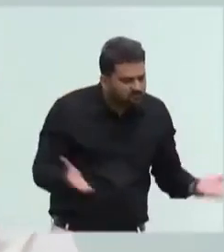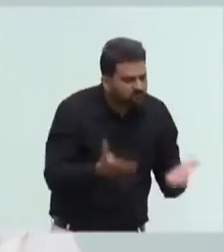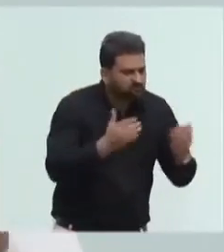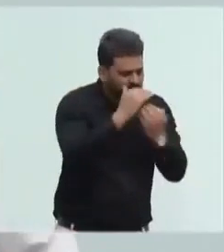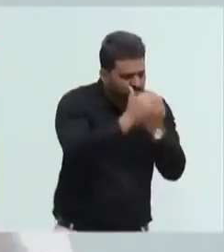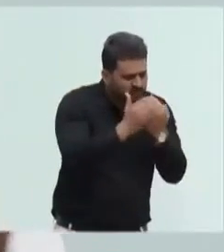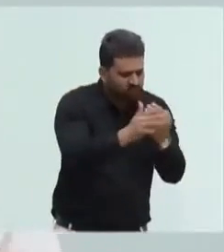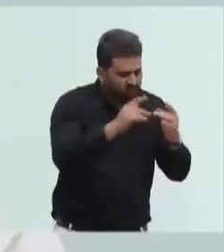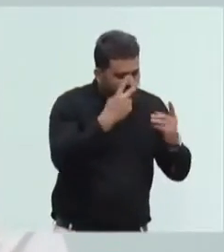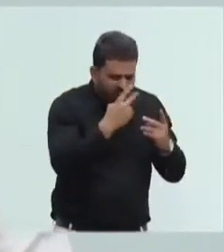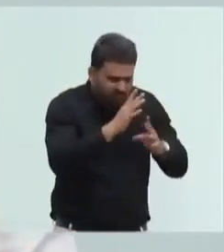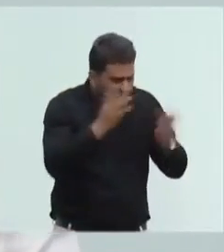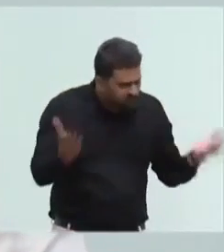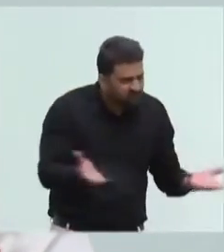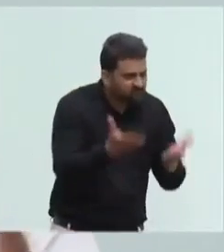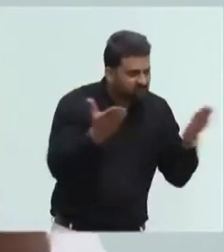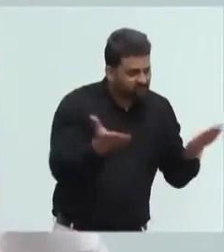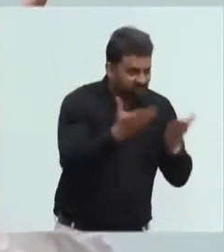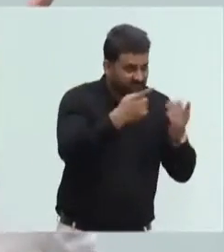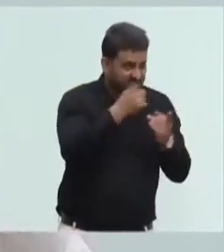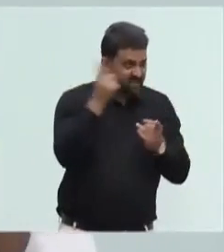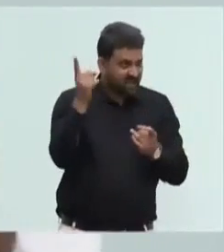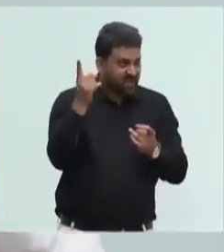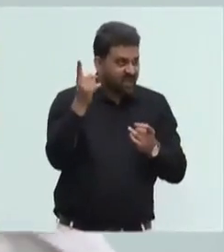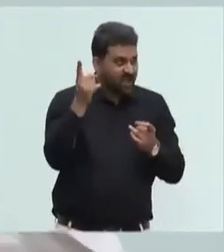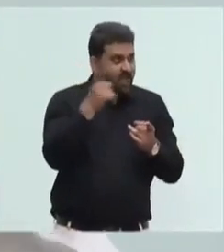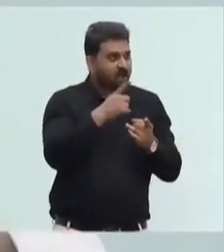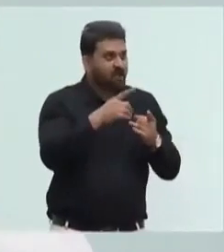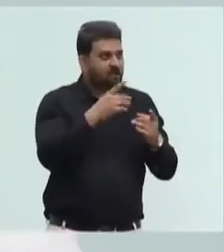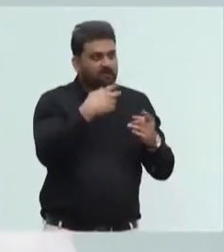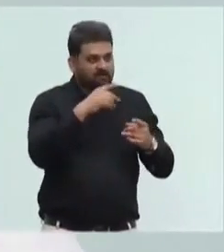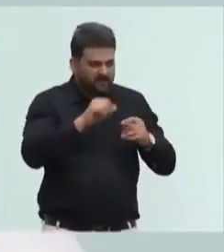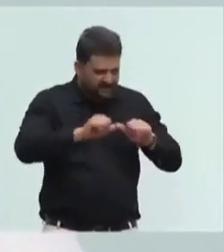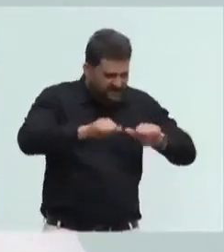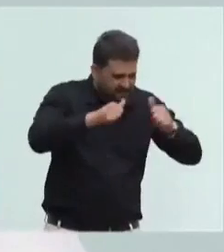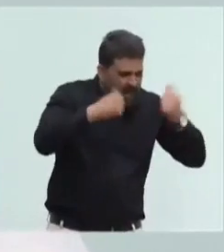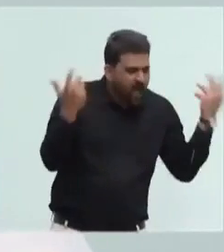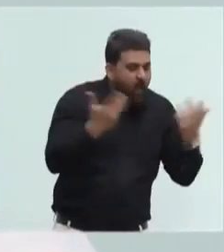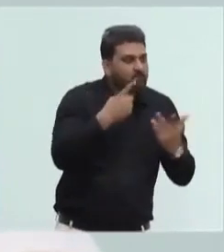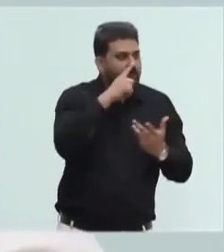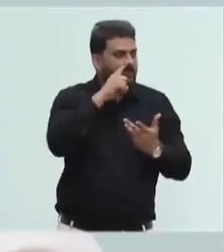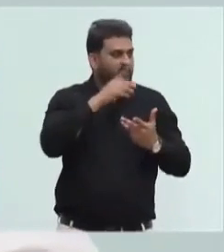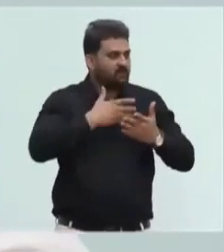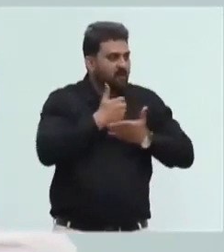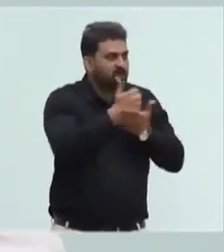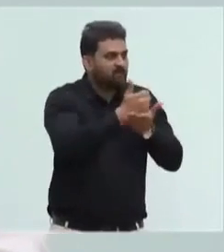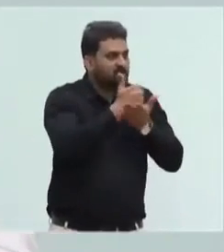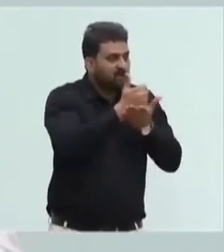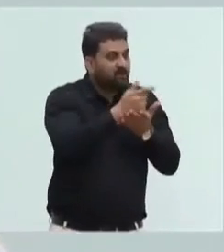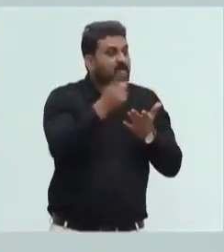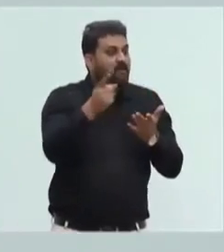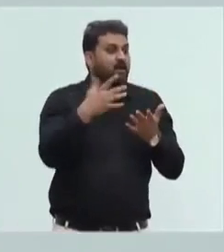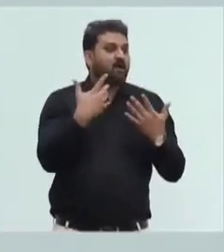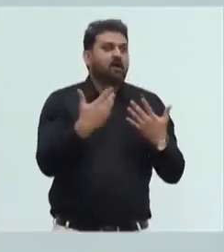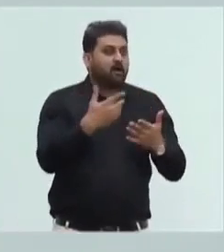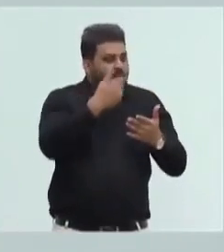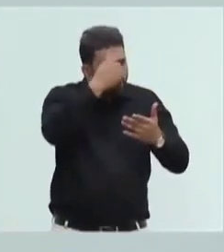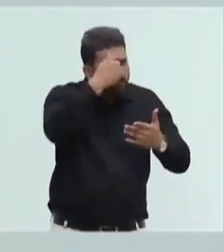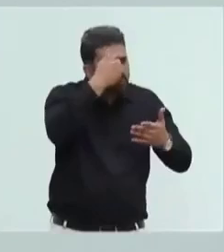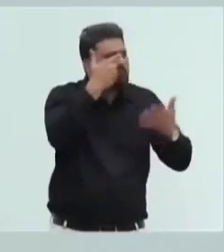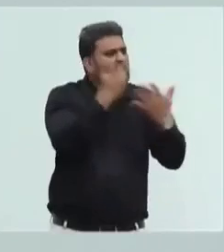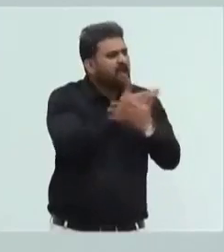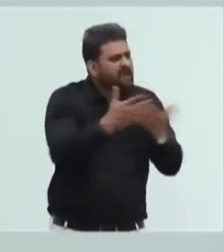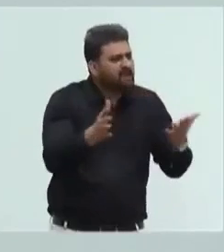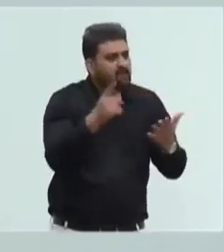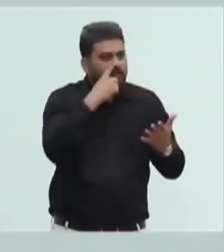थी, कैसे आपको प्रोत्साहित करती थी, कैसे आपको लड़ाई जीतने में मदद करती थी, और हर चुनौती के सामने खड़े